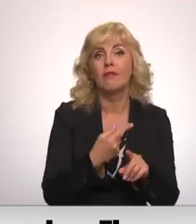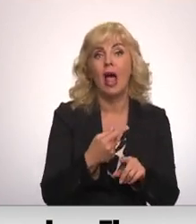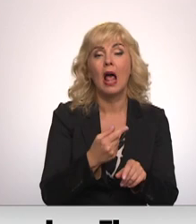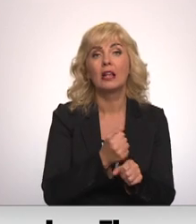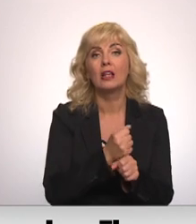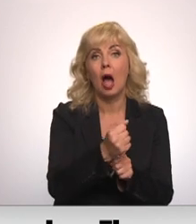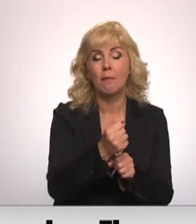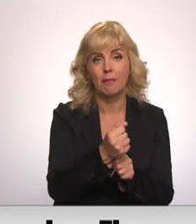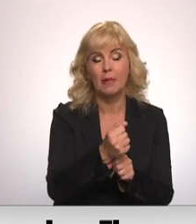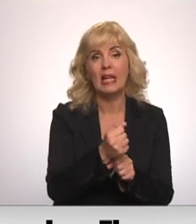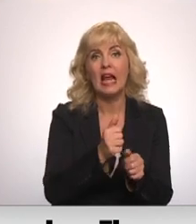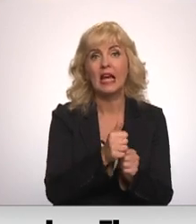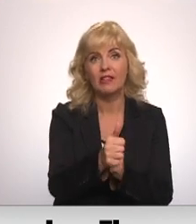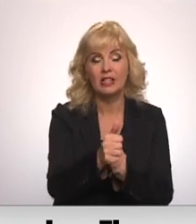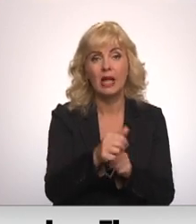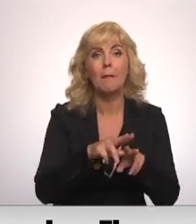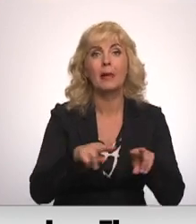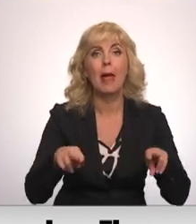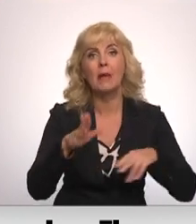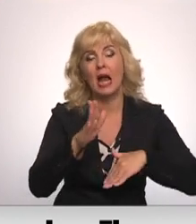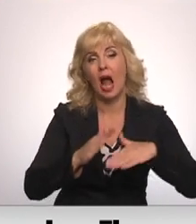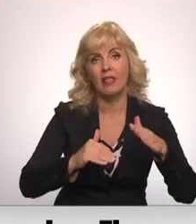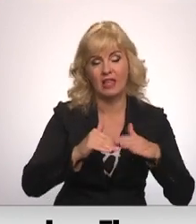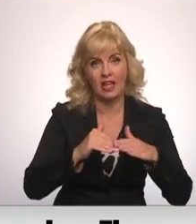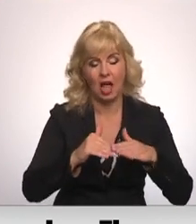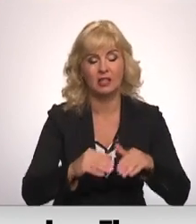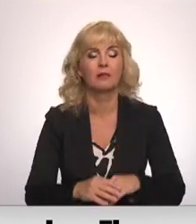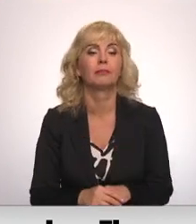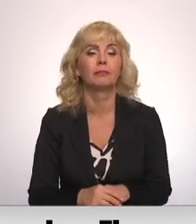savus premjera amata kandidāts. Madara Līcīte, Aigars Kovaļevskis, Latvijas televīzija.